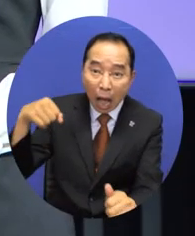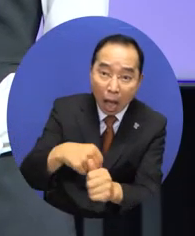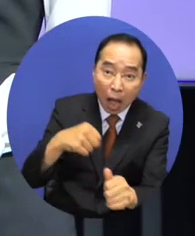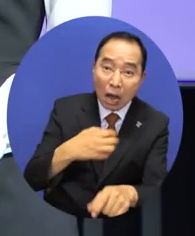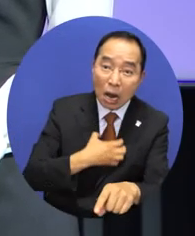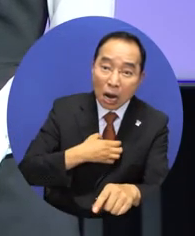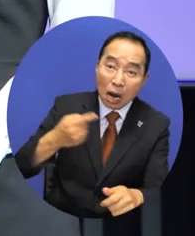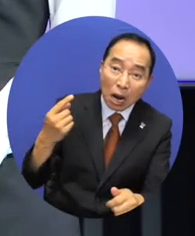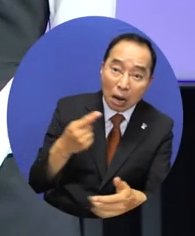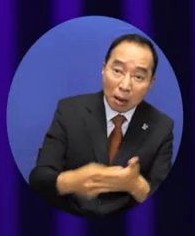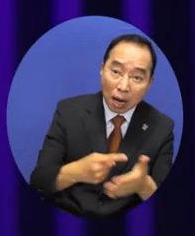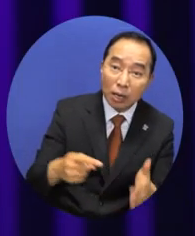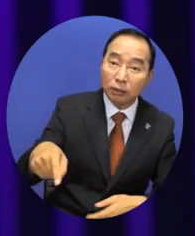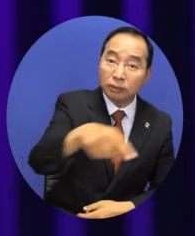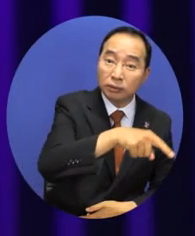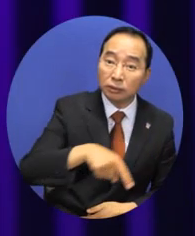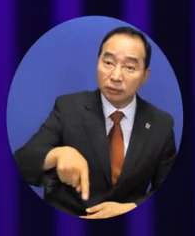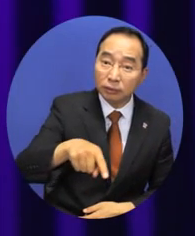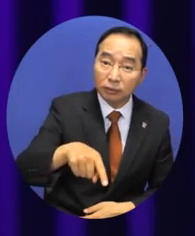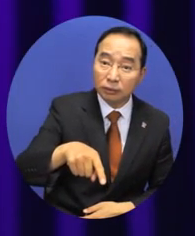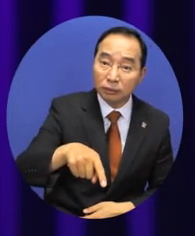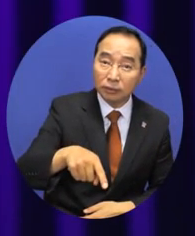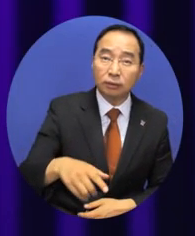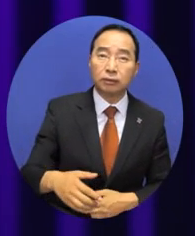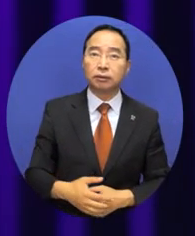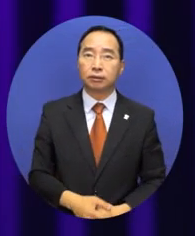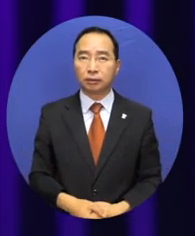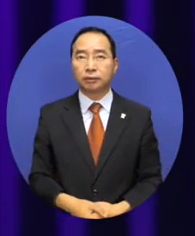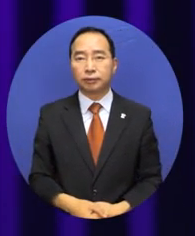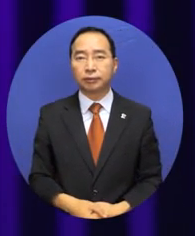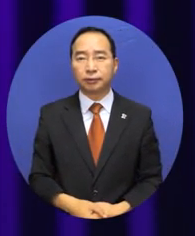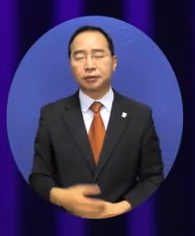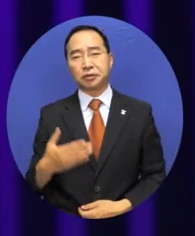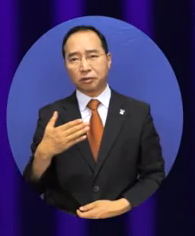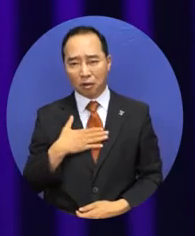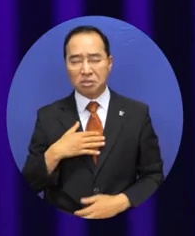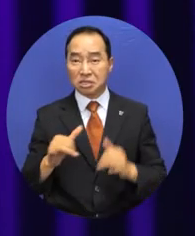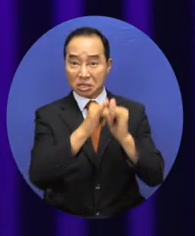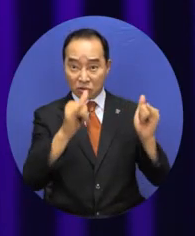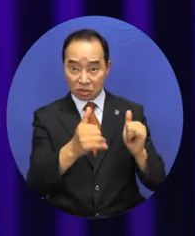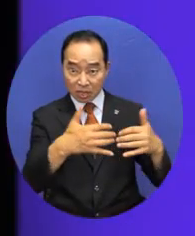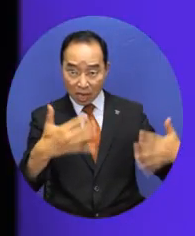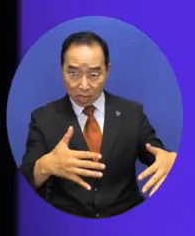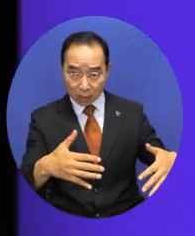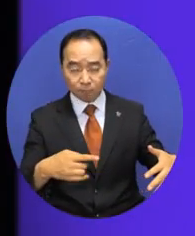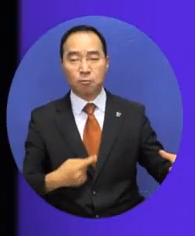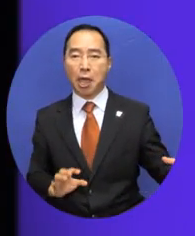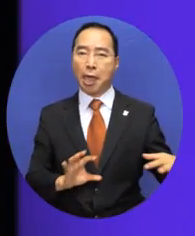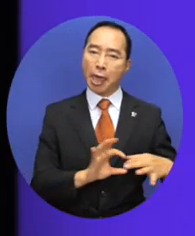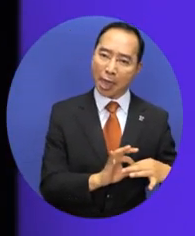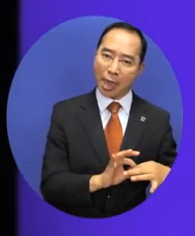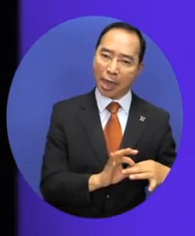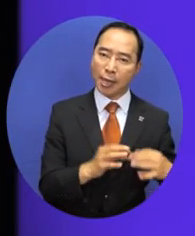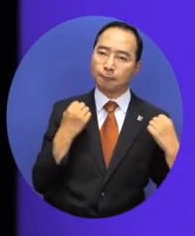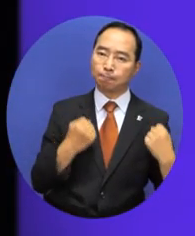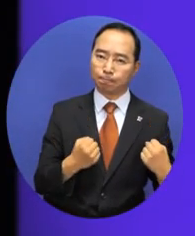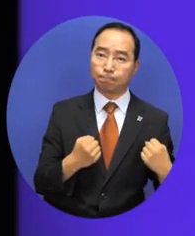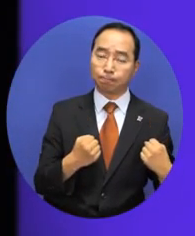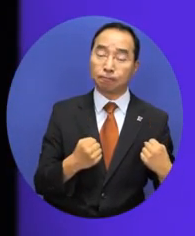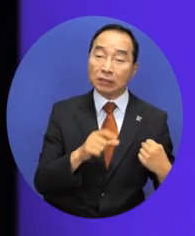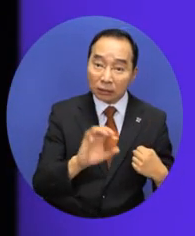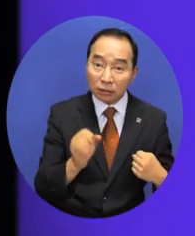입장이 있습니다. 그래서 절에도 사회적 약자 입장에 서겠다. 그것이 우리 사회를 좀 더